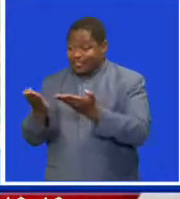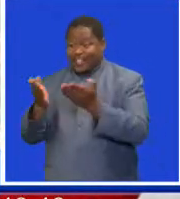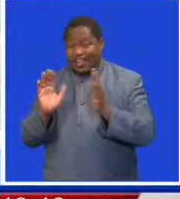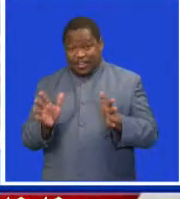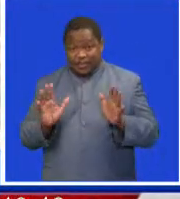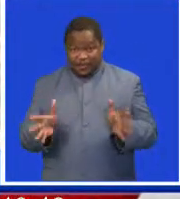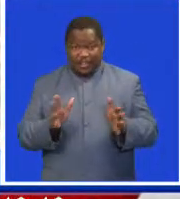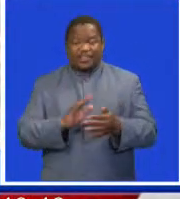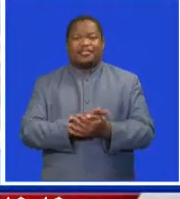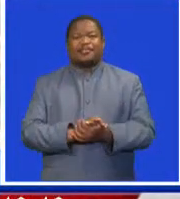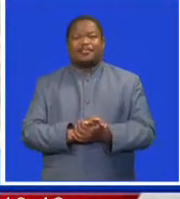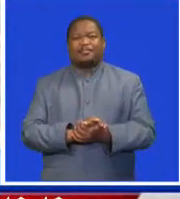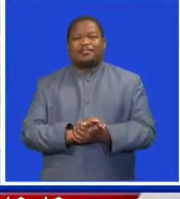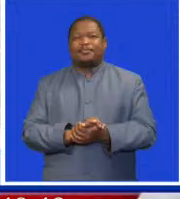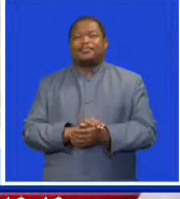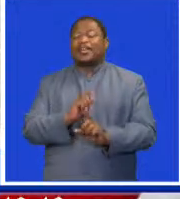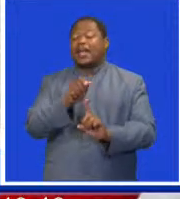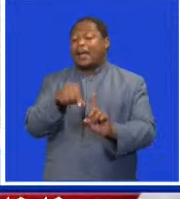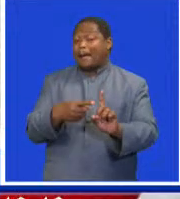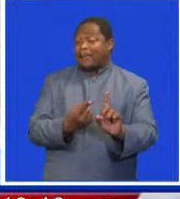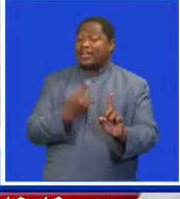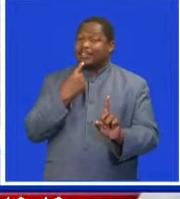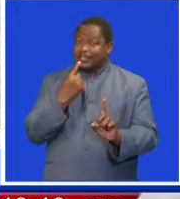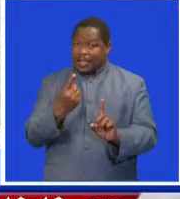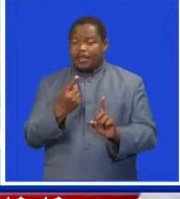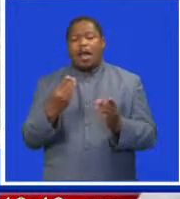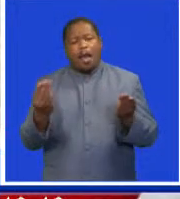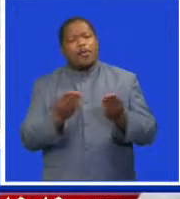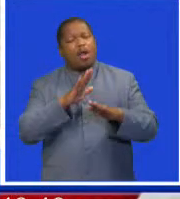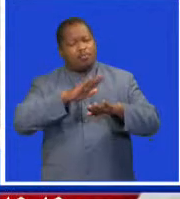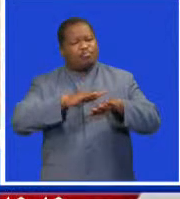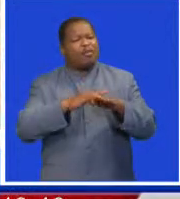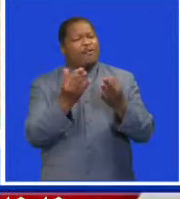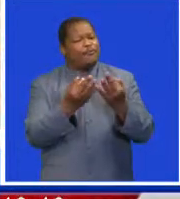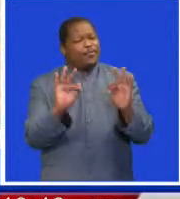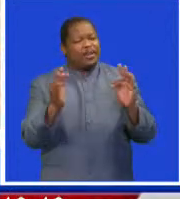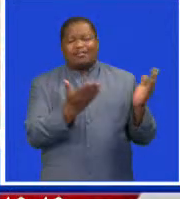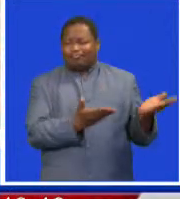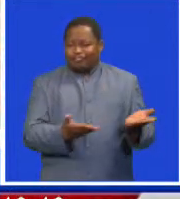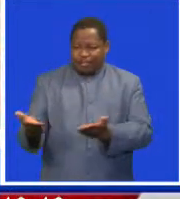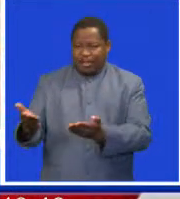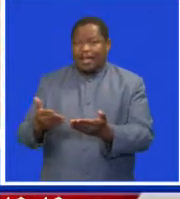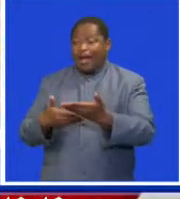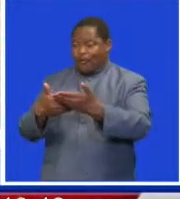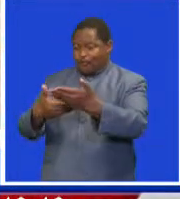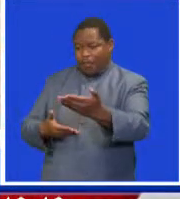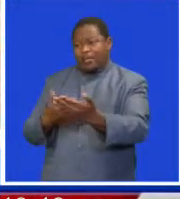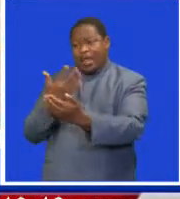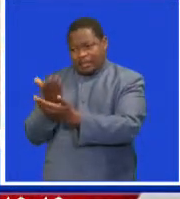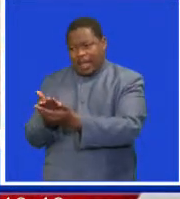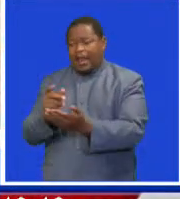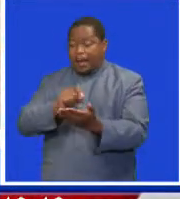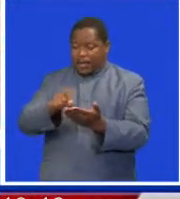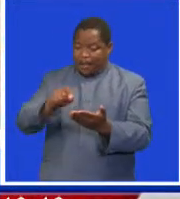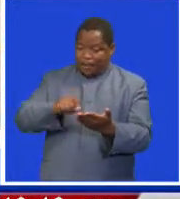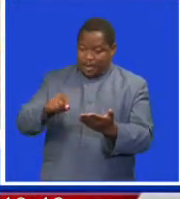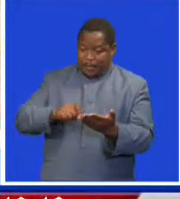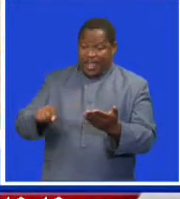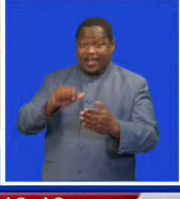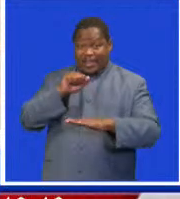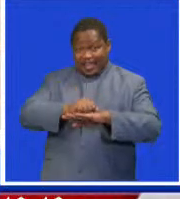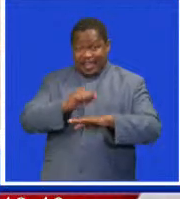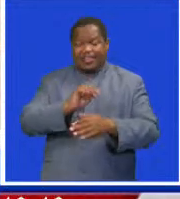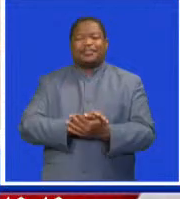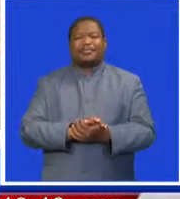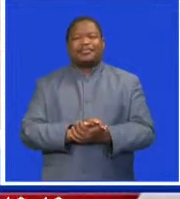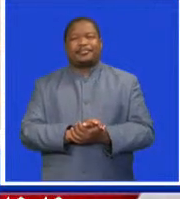bachubeke ngokuletha ticelo njengoba kutawuvalwa kuleli viki leli dako. Kule nyanga lephelile ke mhla ka 19 kuphumeke